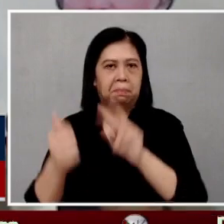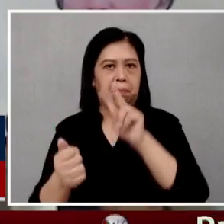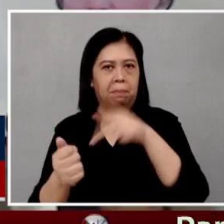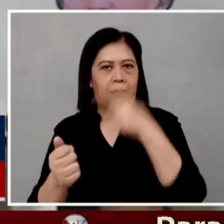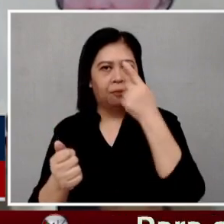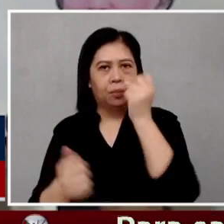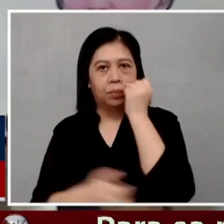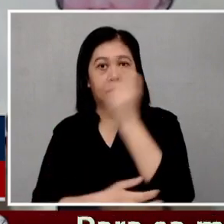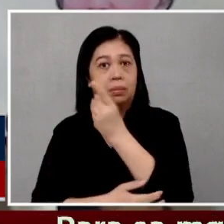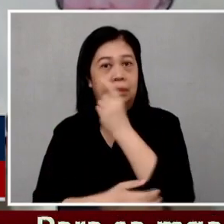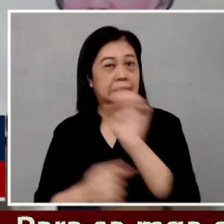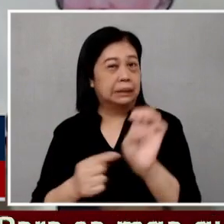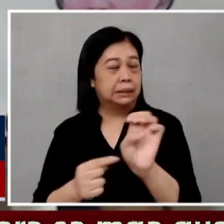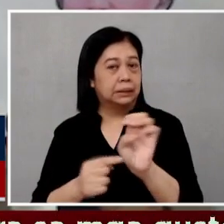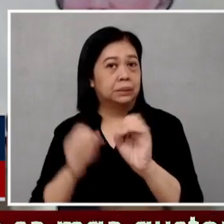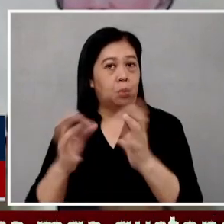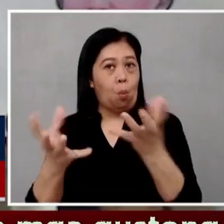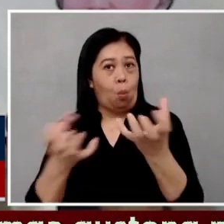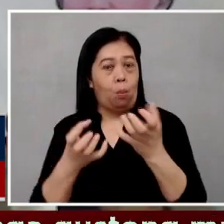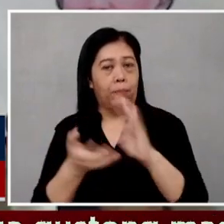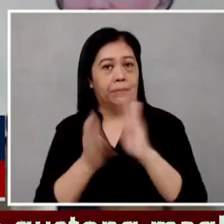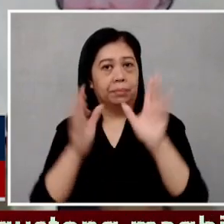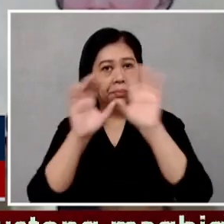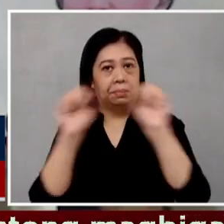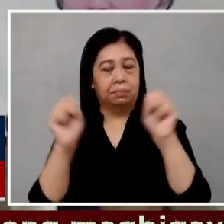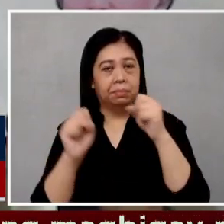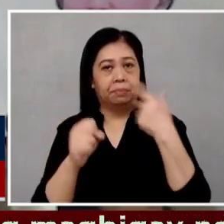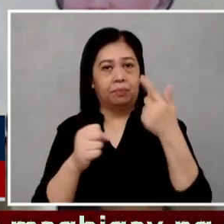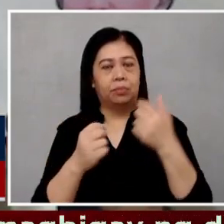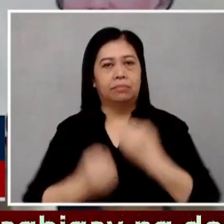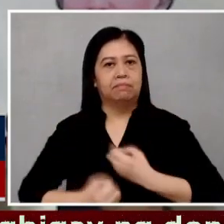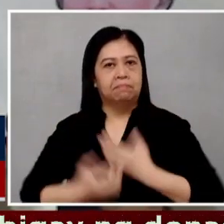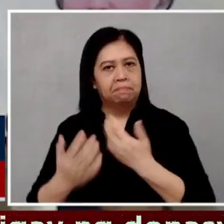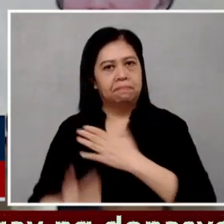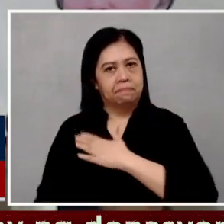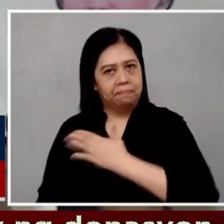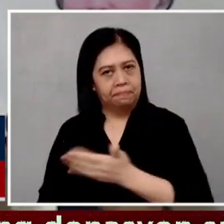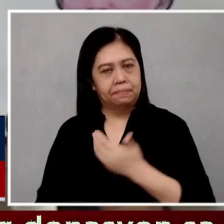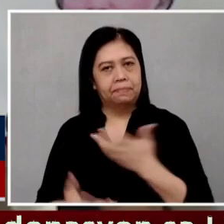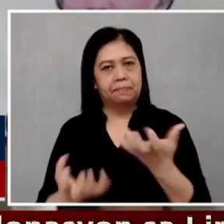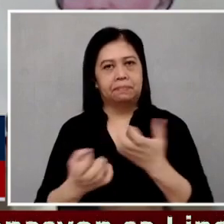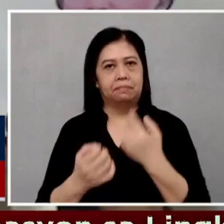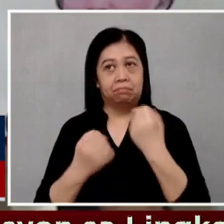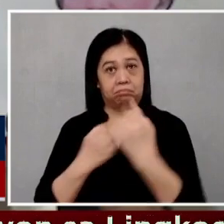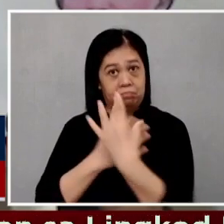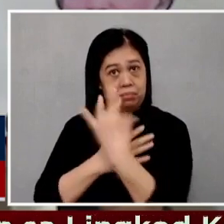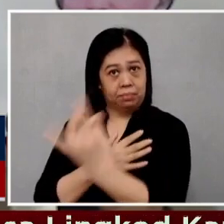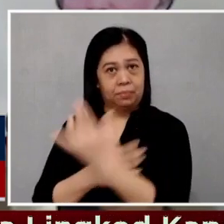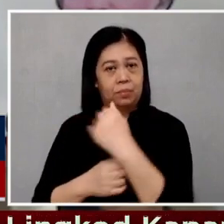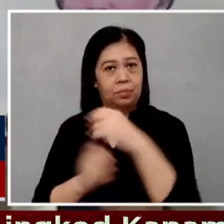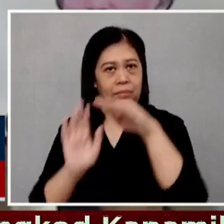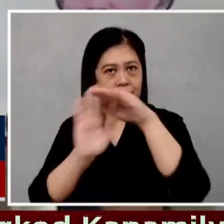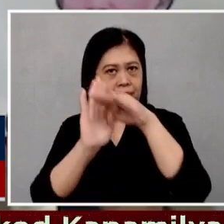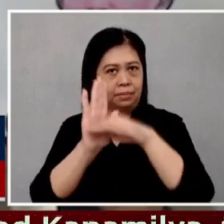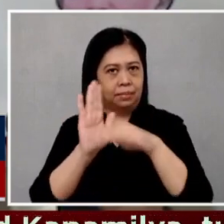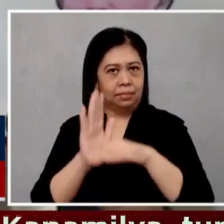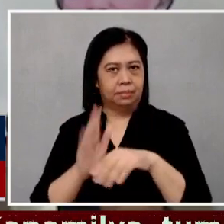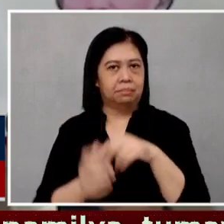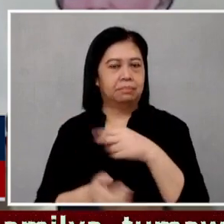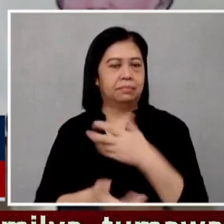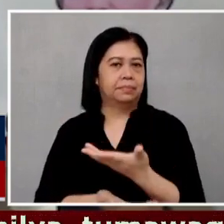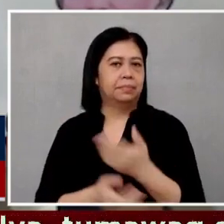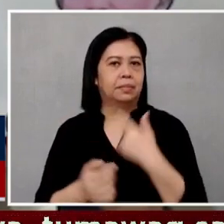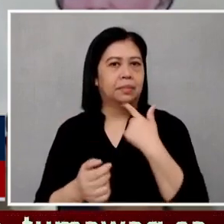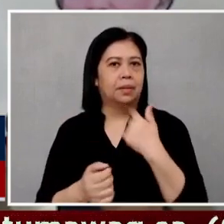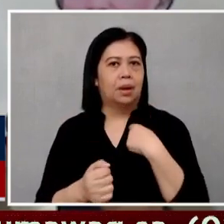in case she runs for the presidency, I expressed my willingness to be considered in her list of choices.